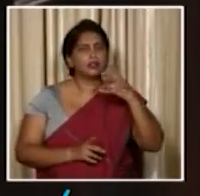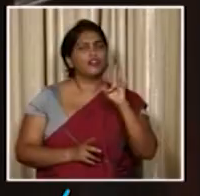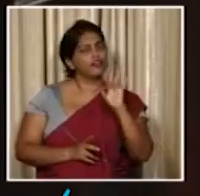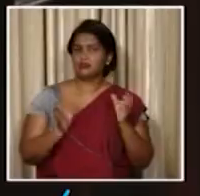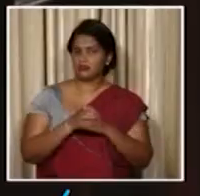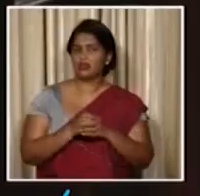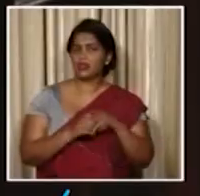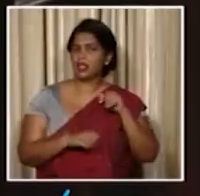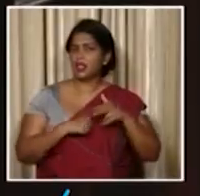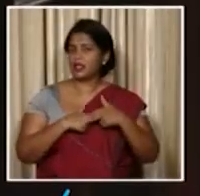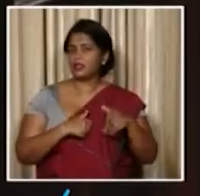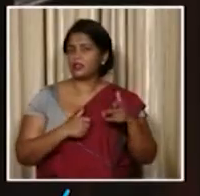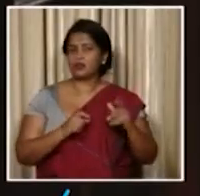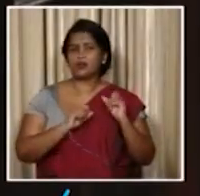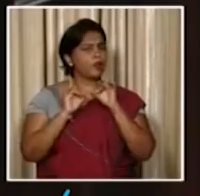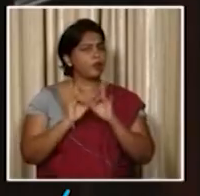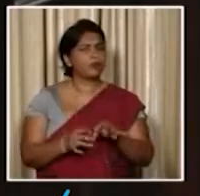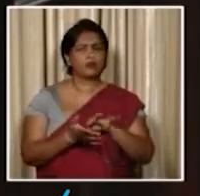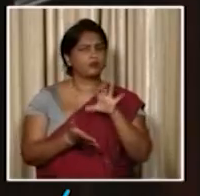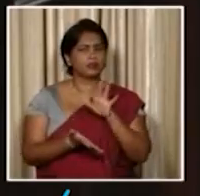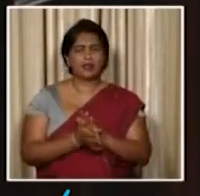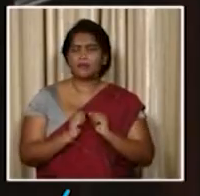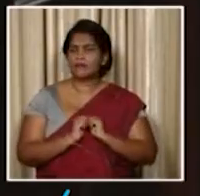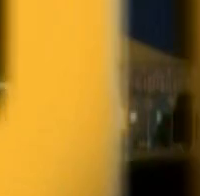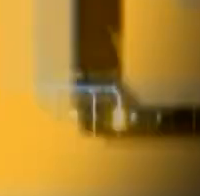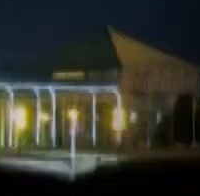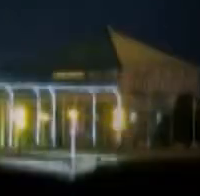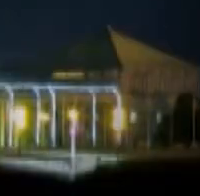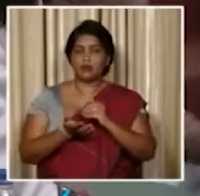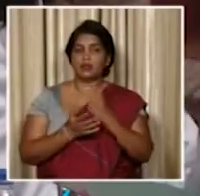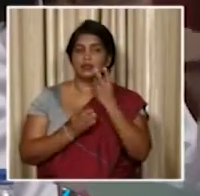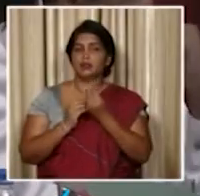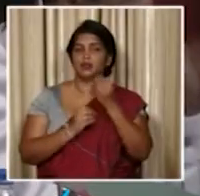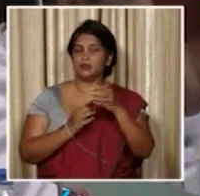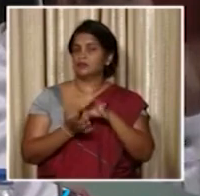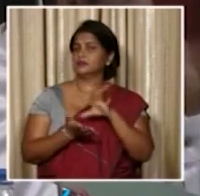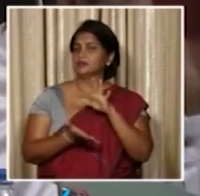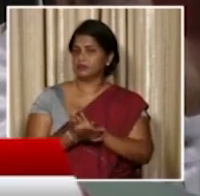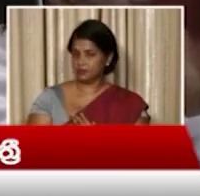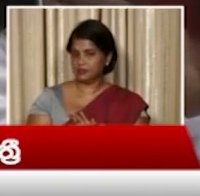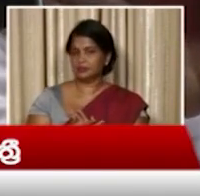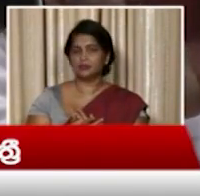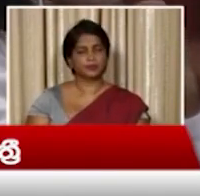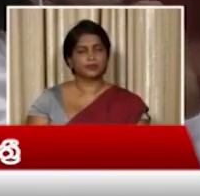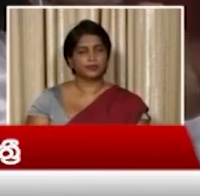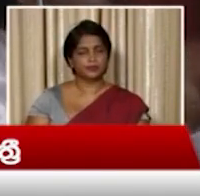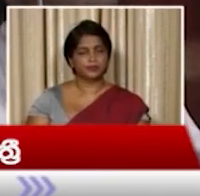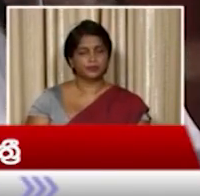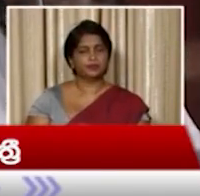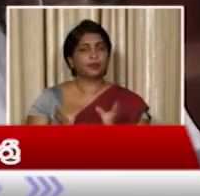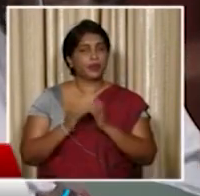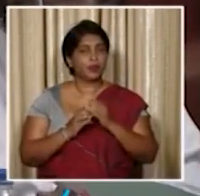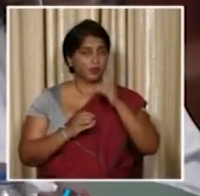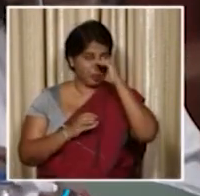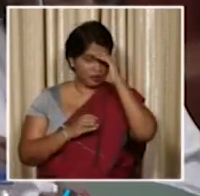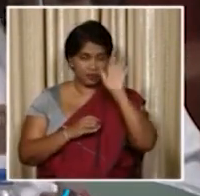නැගී සිටින්න ඕන එහෙම නැත්නම් මේ ඔන්ලයින් බිල් එකක් අපි සම්මත කරගෙන වැඩක් වෙන්නේ නැහැ මේ පක්ෂනායක රැස්වීමේ තීරණයක් කරන් තියනවා